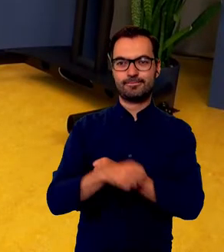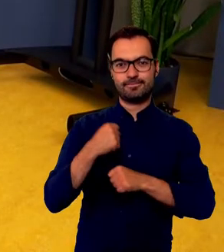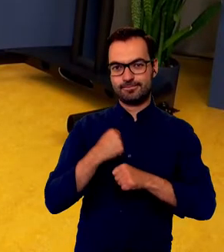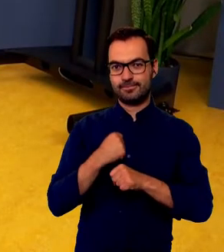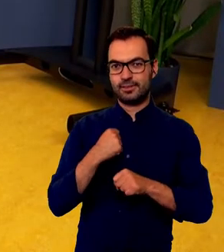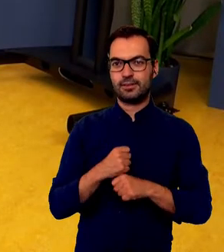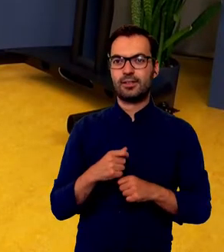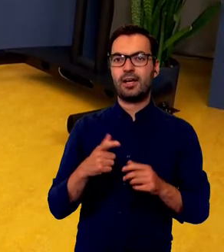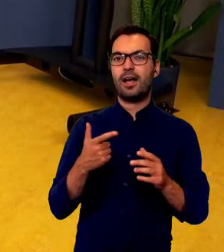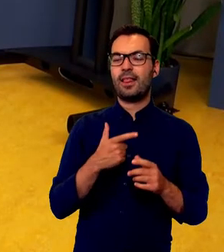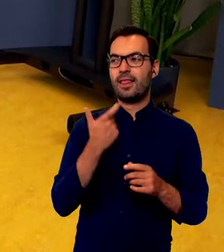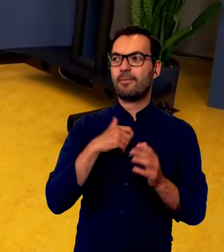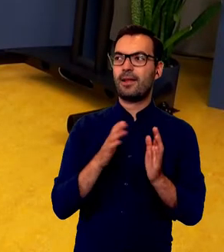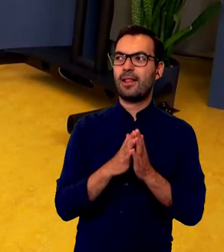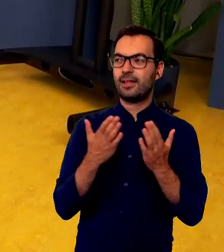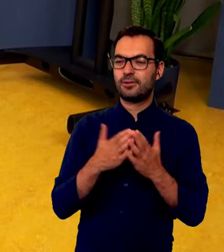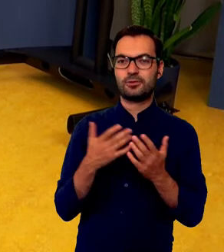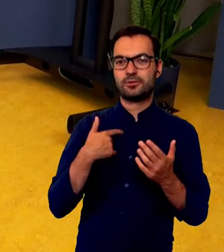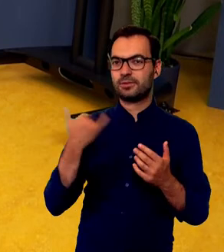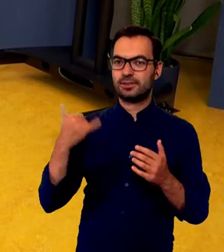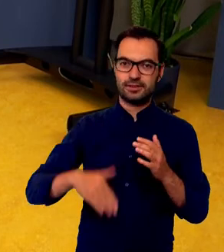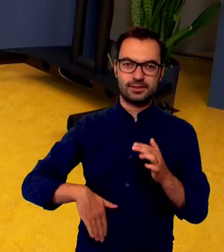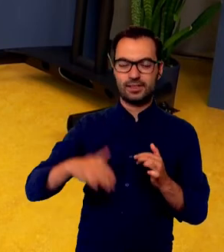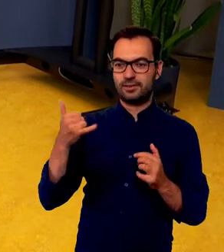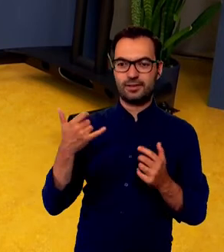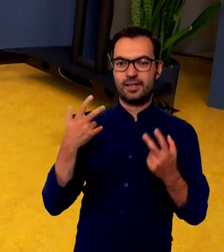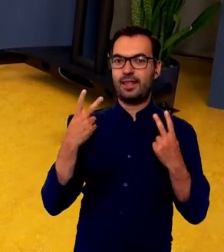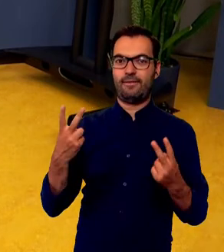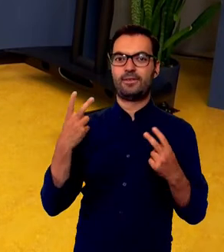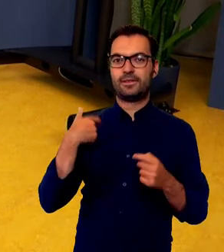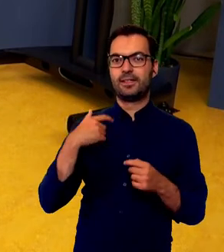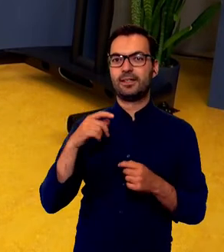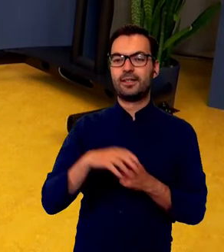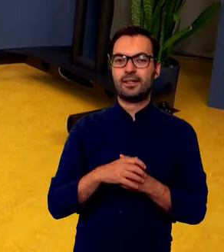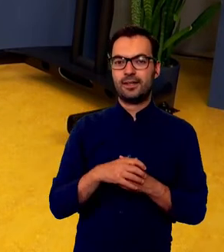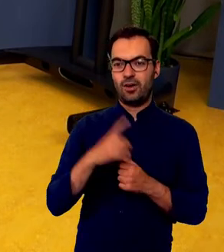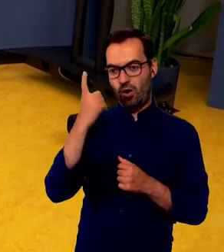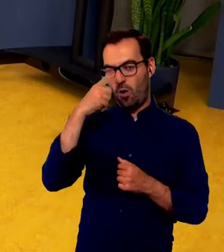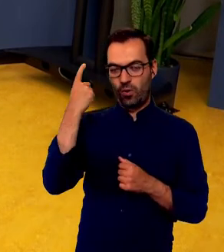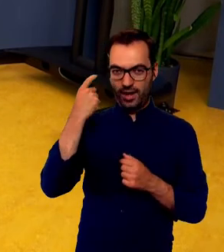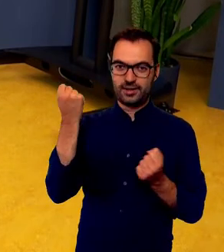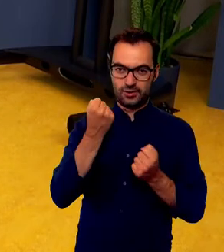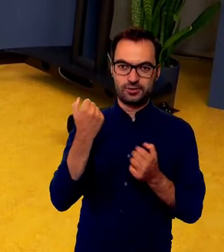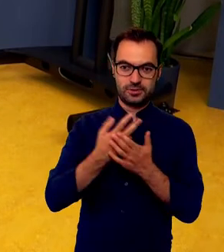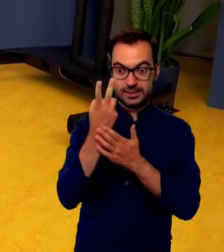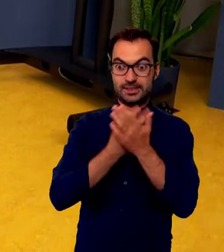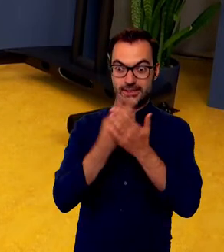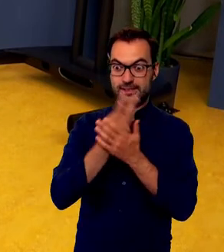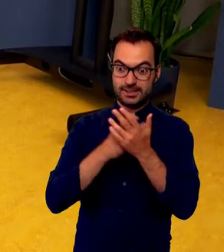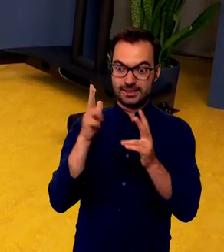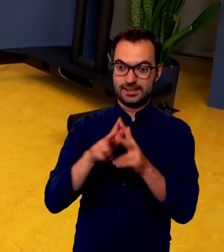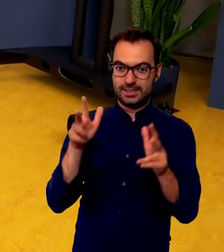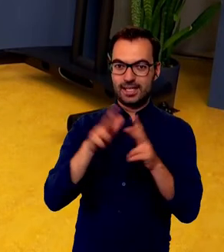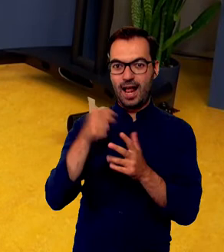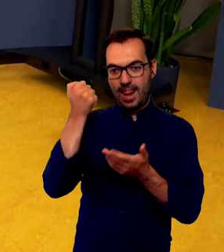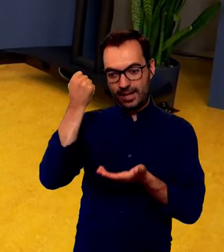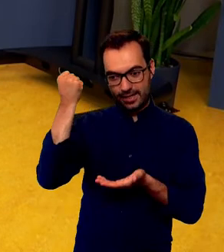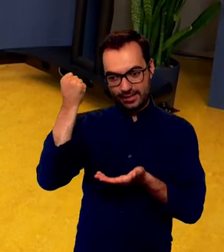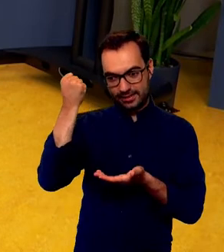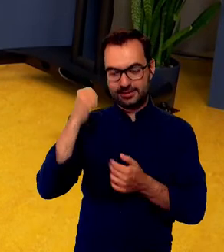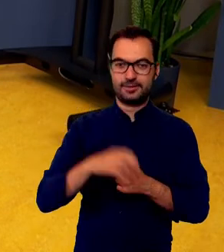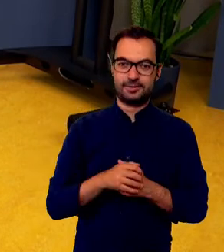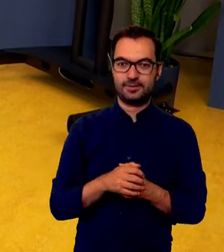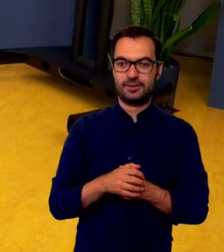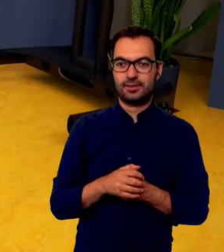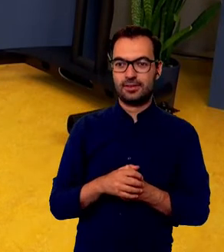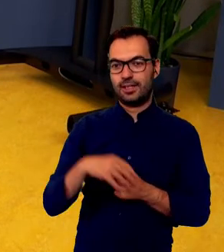Więc czym jest dla mnie literatura? Od dziecka była wszystkim, marnowałam wzrok, dlatego dzisiaj chodzę w okularach, czytałam z latarką pod